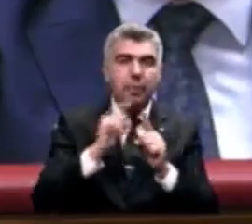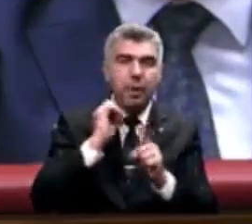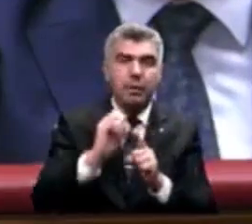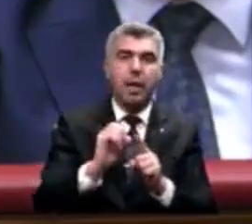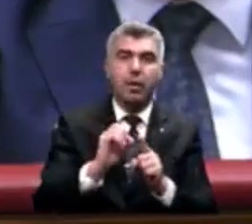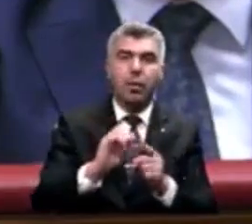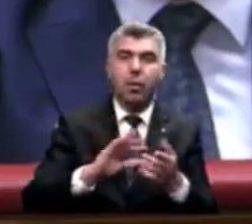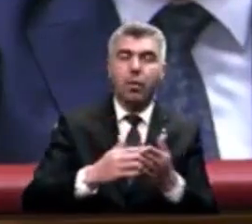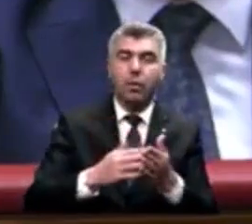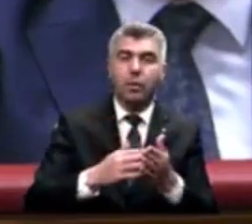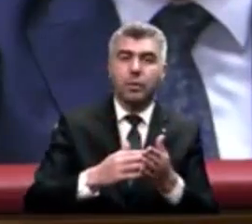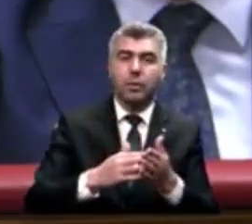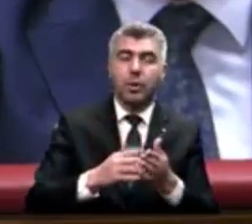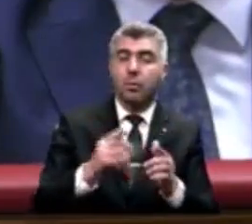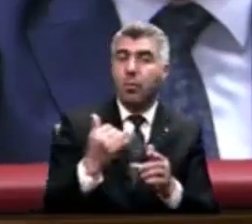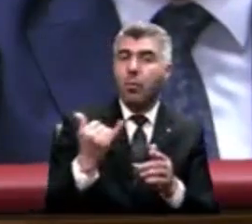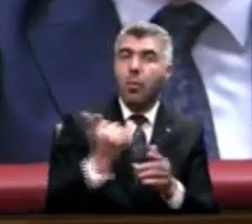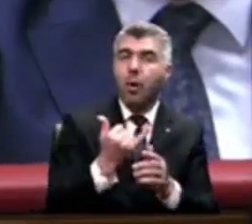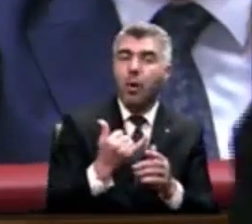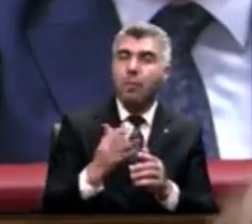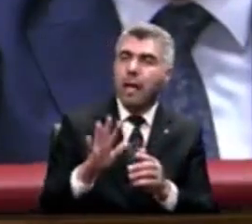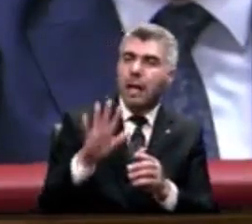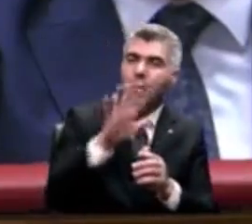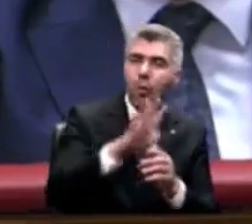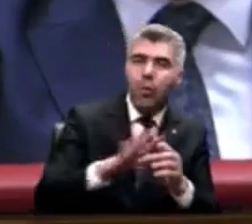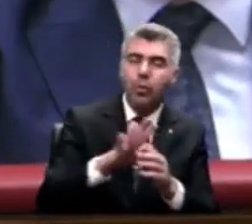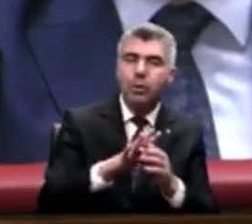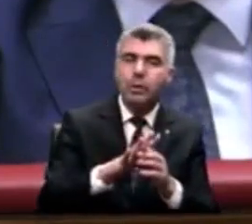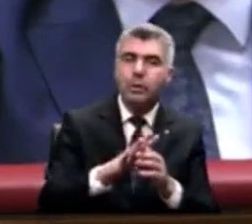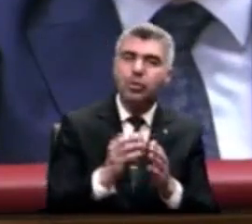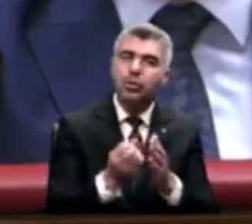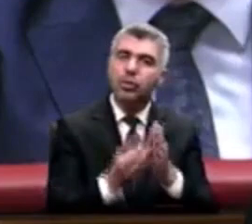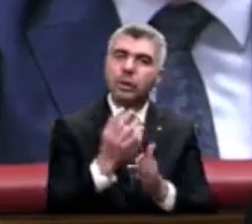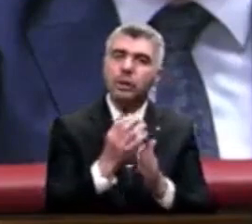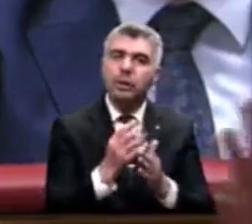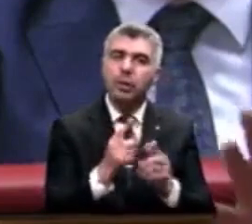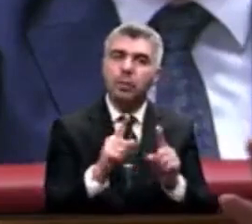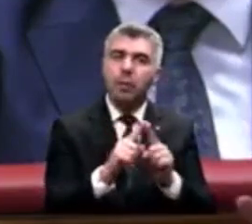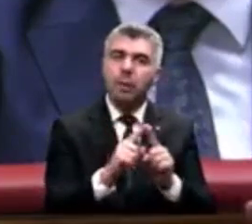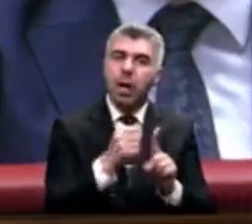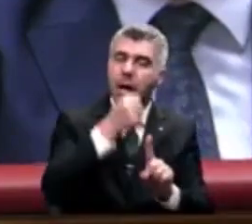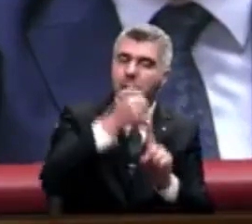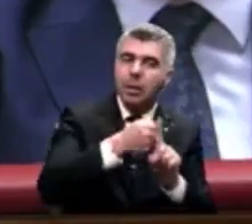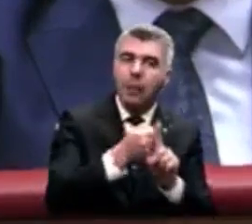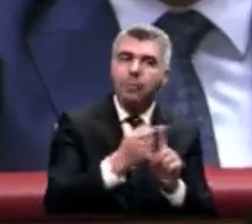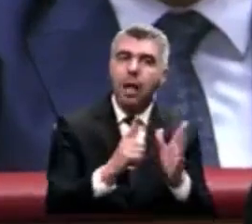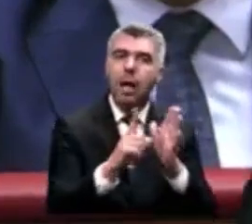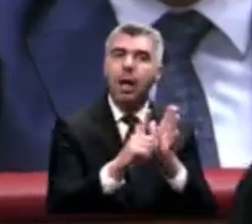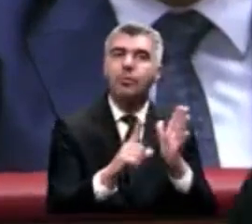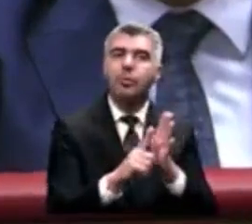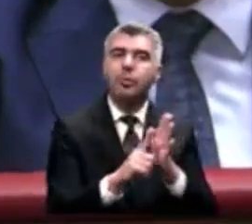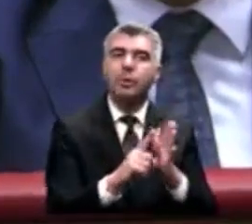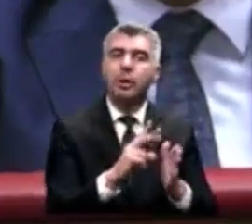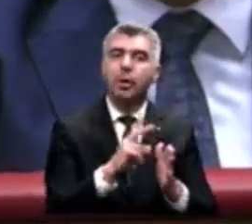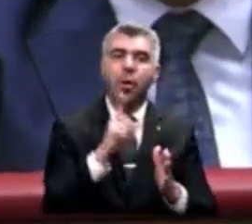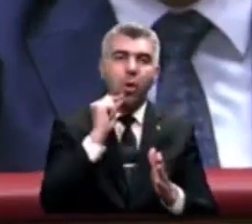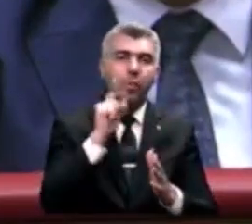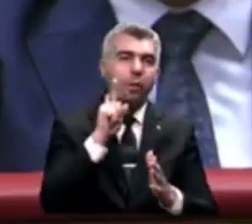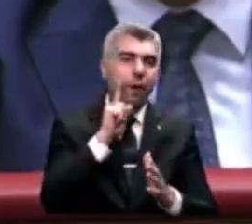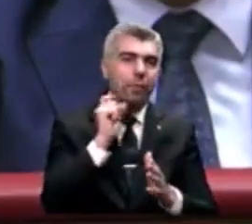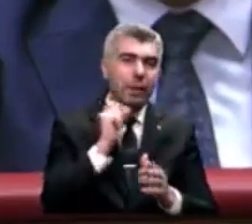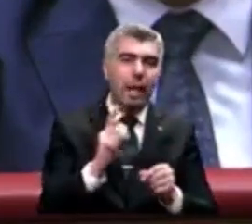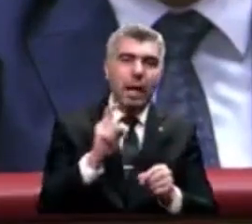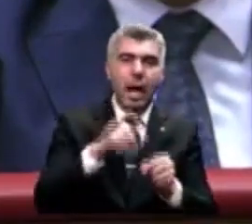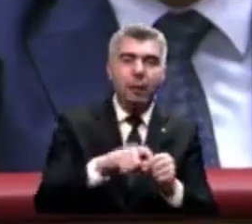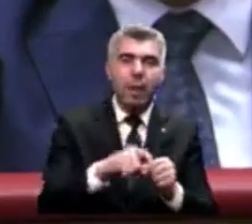أساسي موحد ومنصف لجميع الفئات. اليوم نساء رجال التعليم ما بقاوش كيتيقوا، وما بقاوش كيتيقوا حتى في الحركه